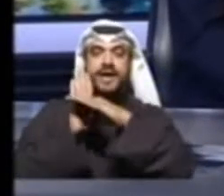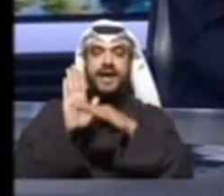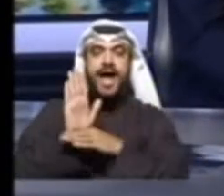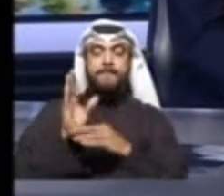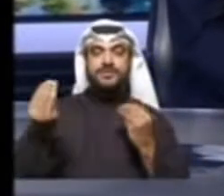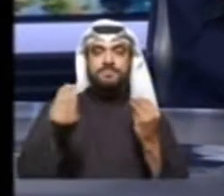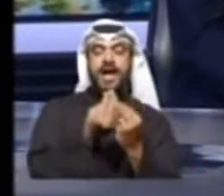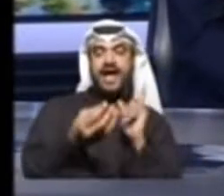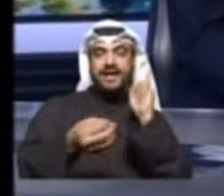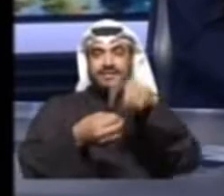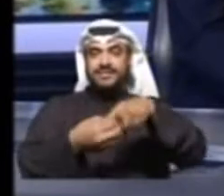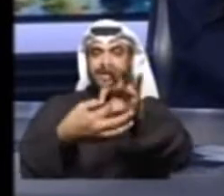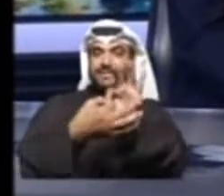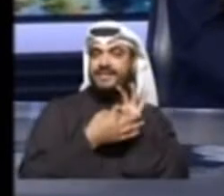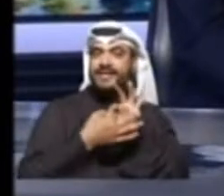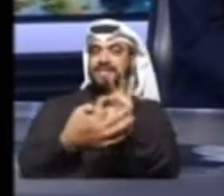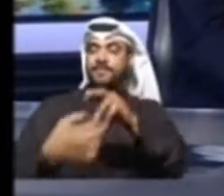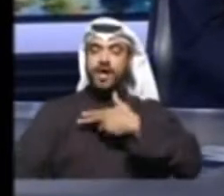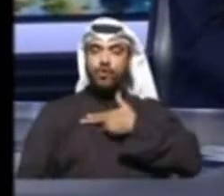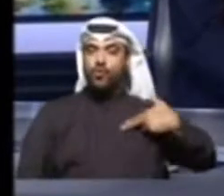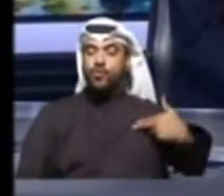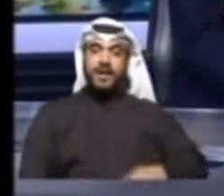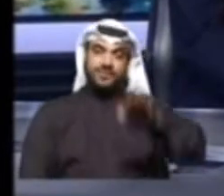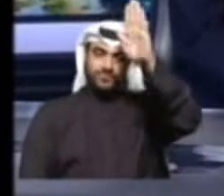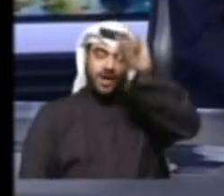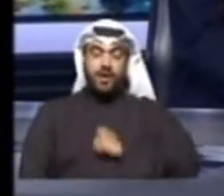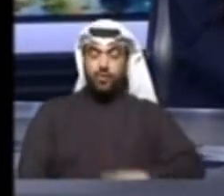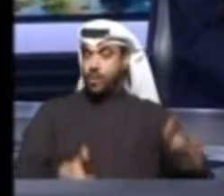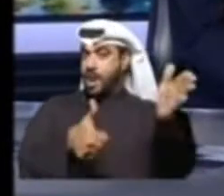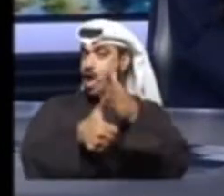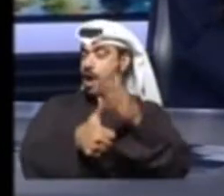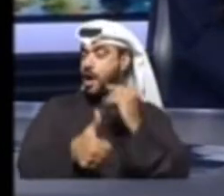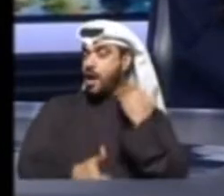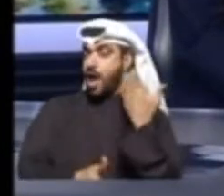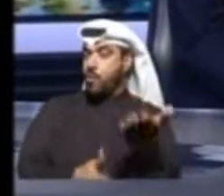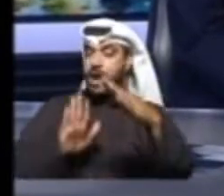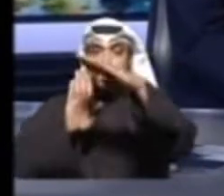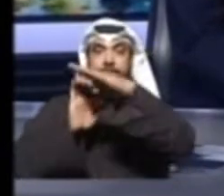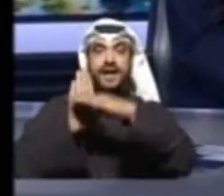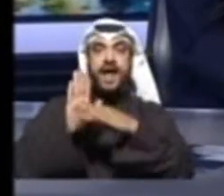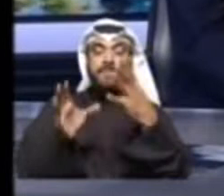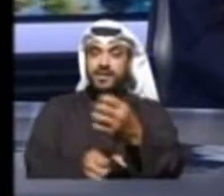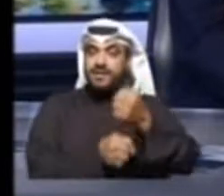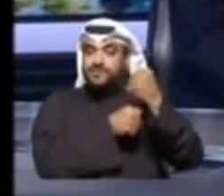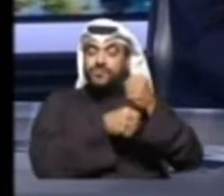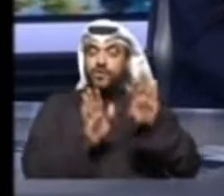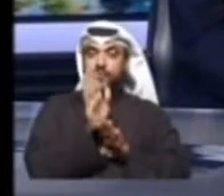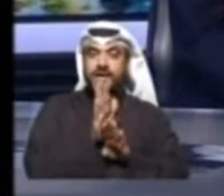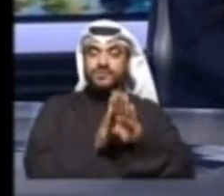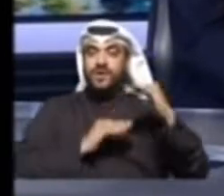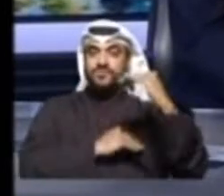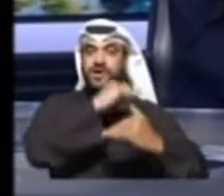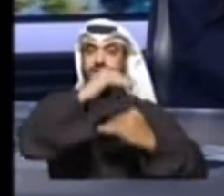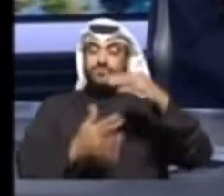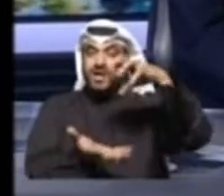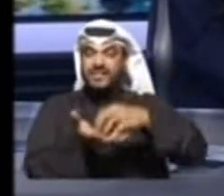مع الجهات المحلية العراقية، مع إعطاء الأولوية للبرامج الإغاثية والإمائية في